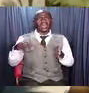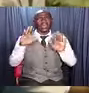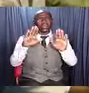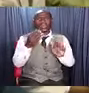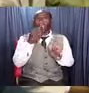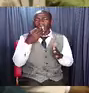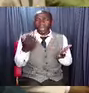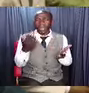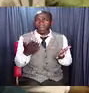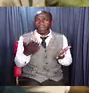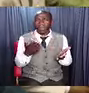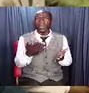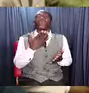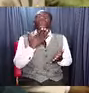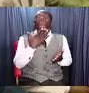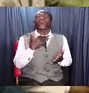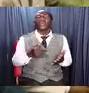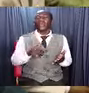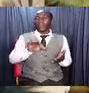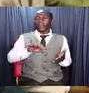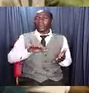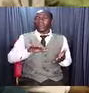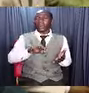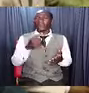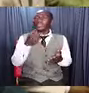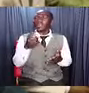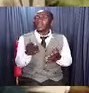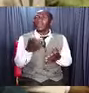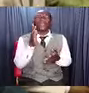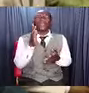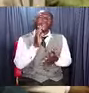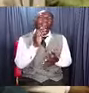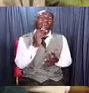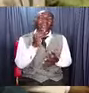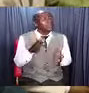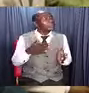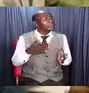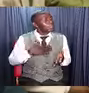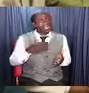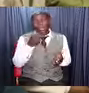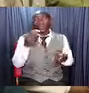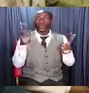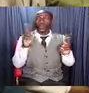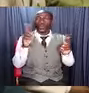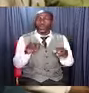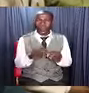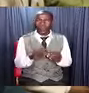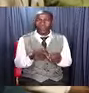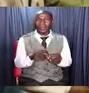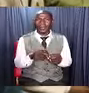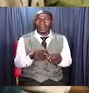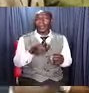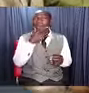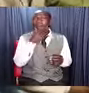hata to eat. Hata afanye kumbembeleza na mke babake Francis ule. And coerce, why don't you eat? Ah, wewe ndiye mwanamke. Then you are now the woman.